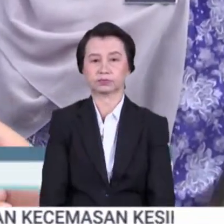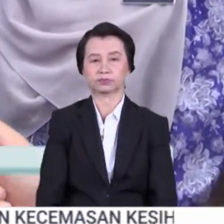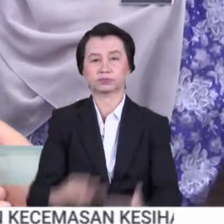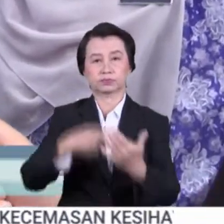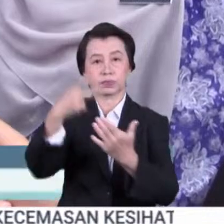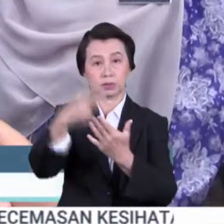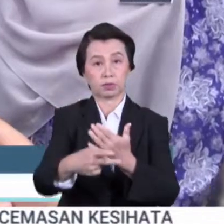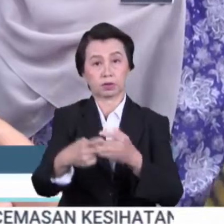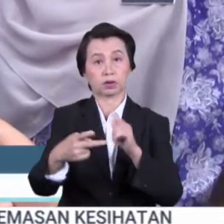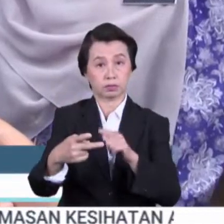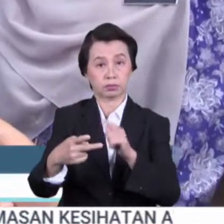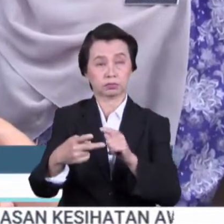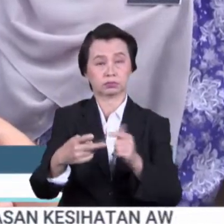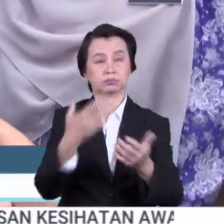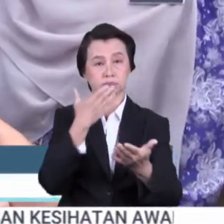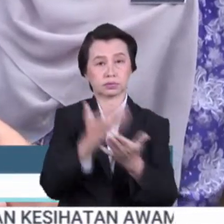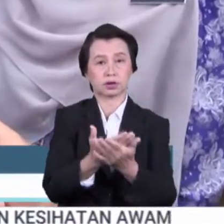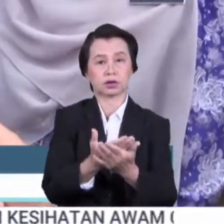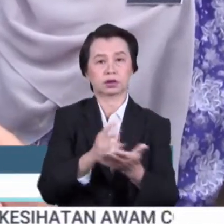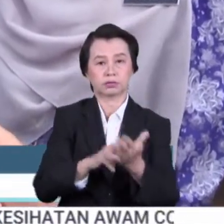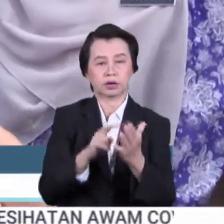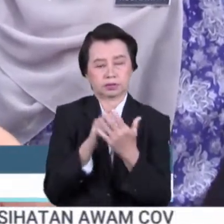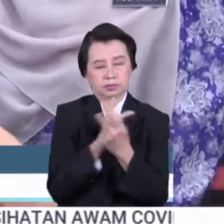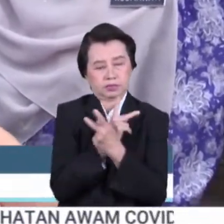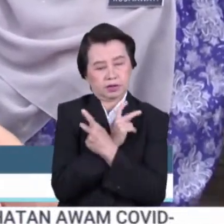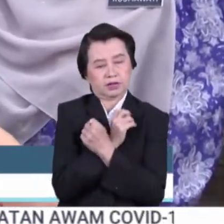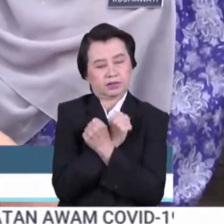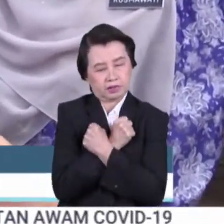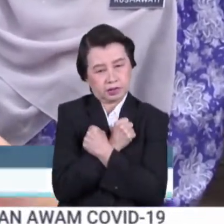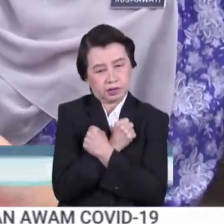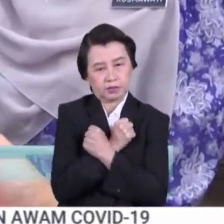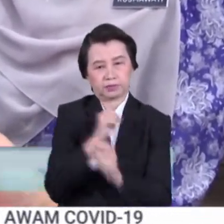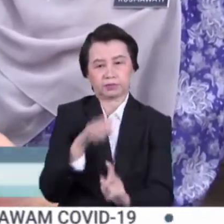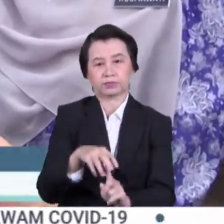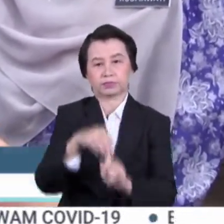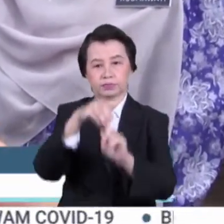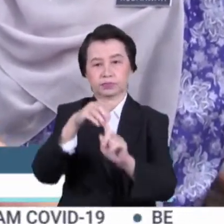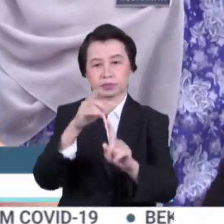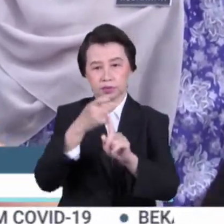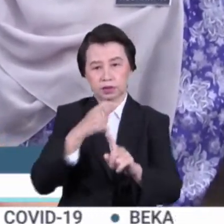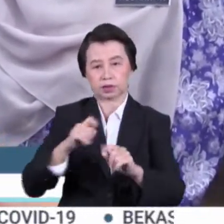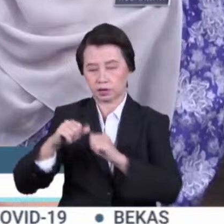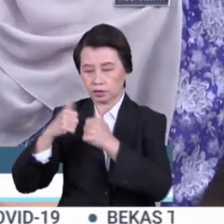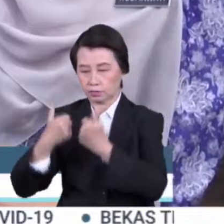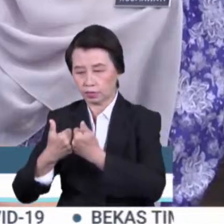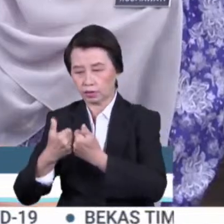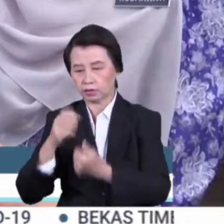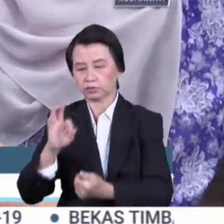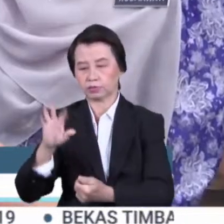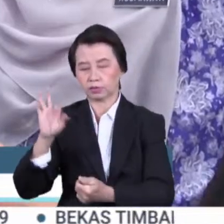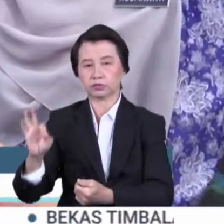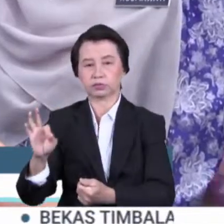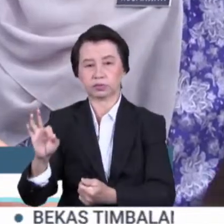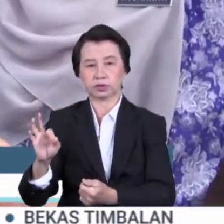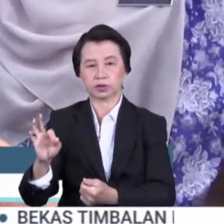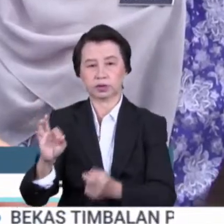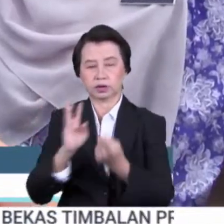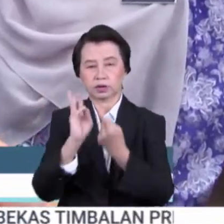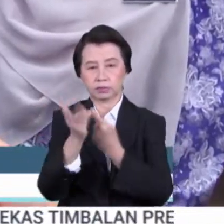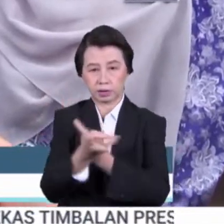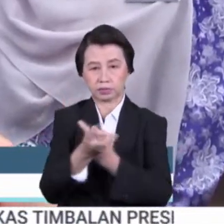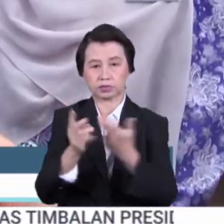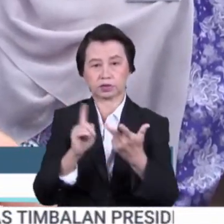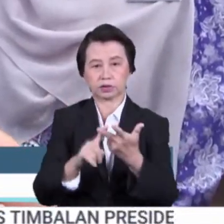satu inisiatif yang sangat baik, tanda kasih sayang terutama dari Pertubuhan 99